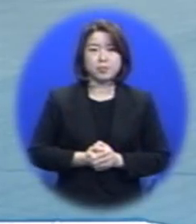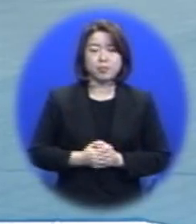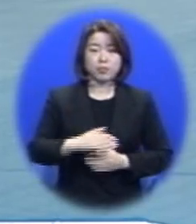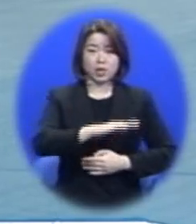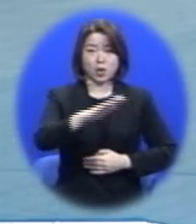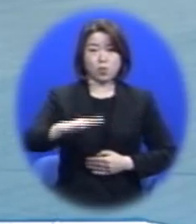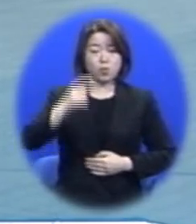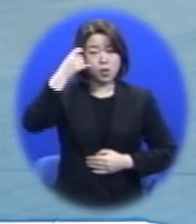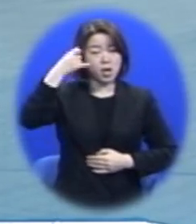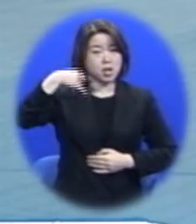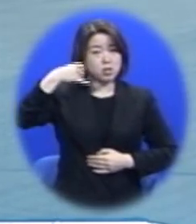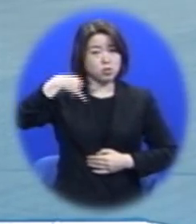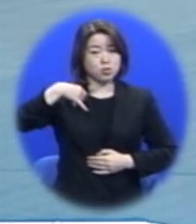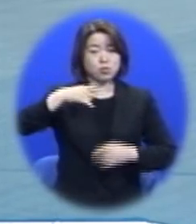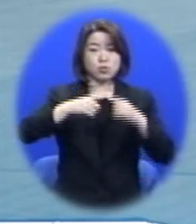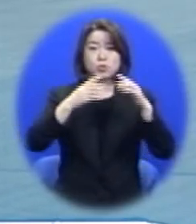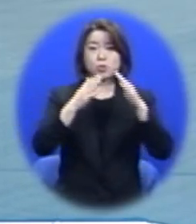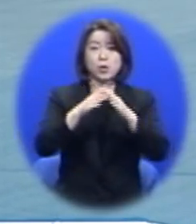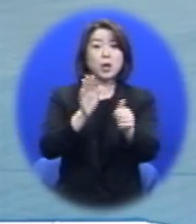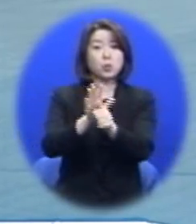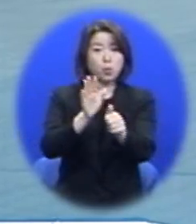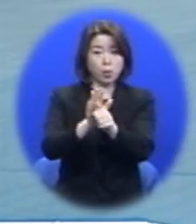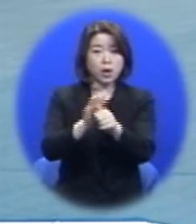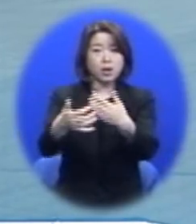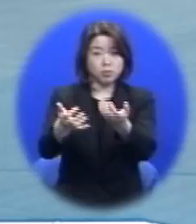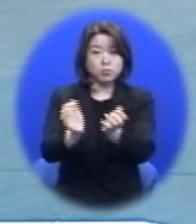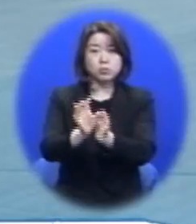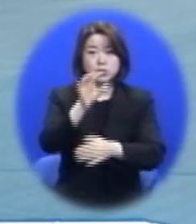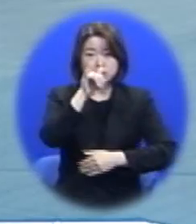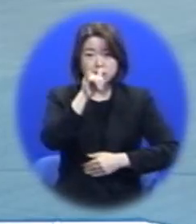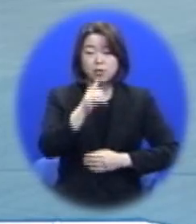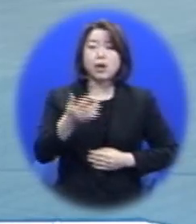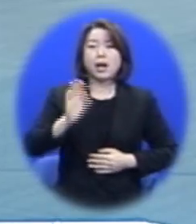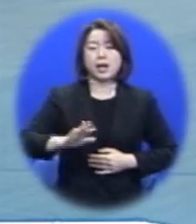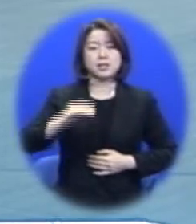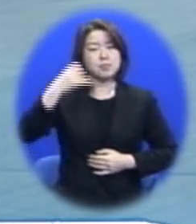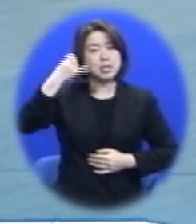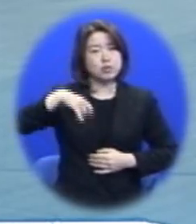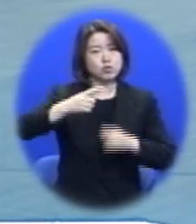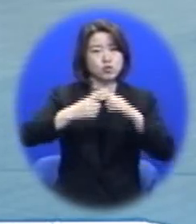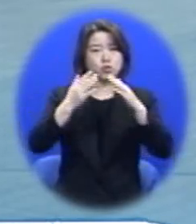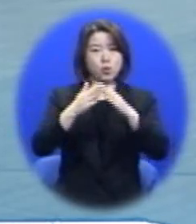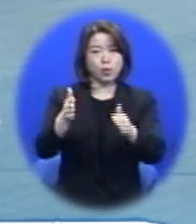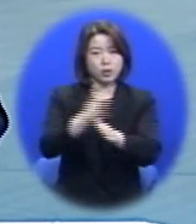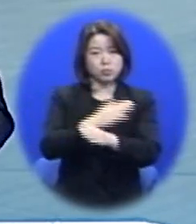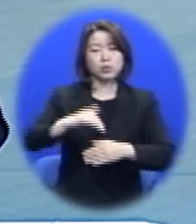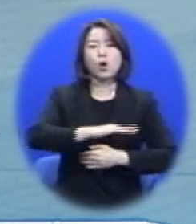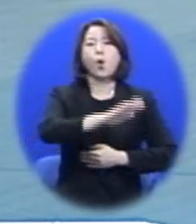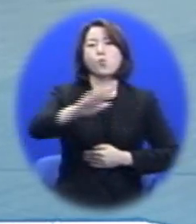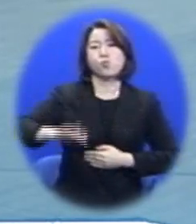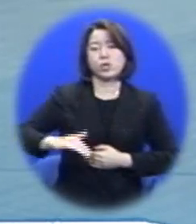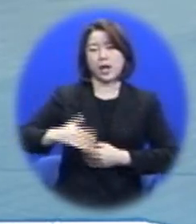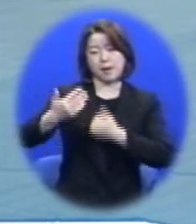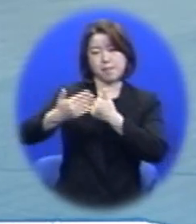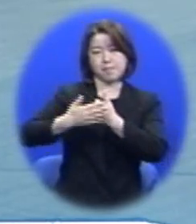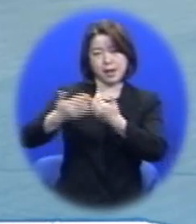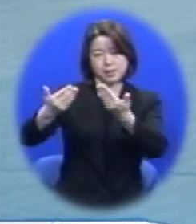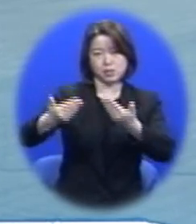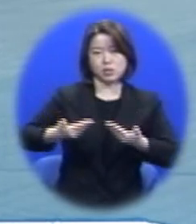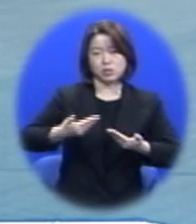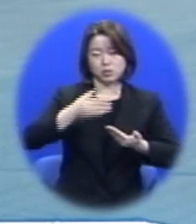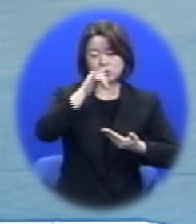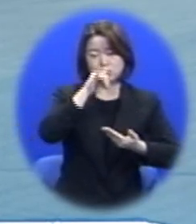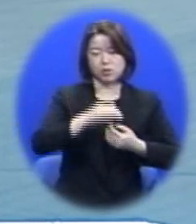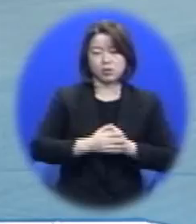우리가 중국교회를 도와야 할 면도 있습니다. 그러나 중국교회로부터 우리가 받을 도움이 분명히